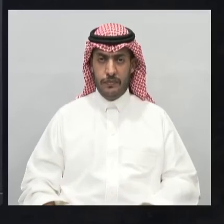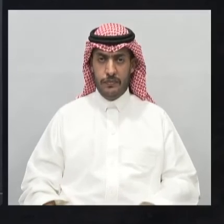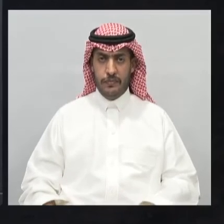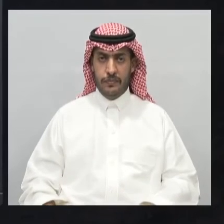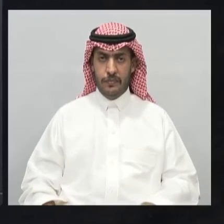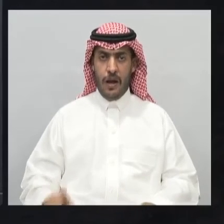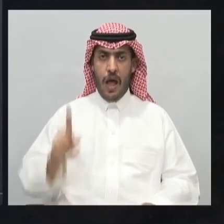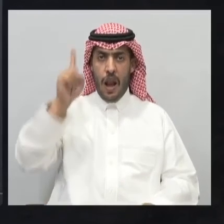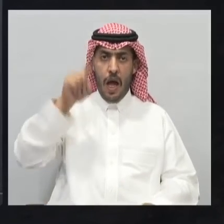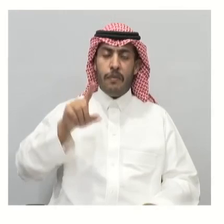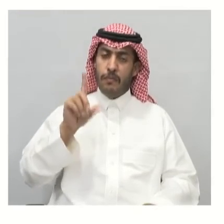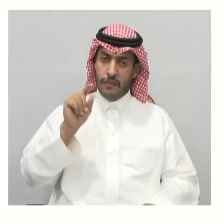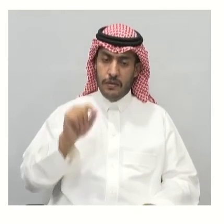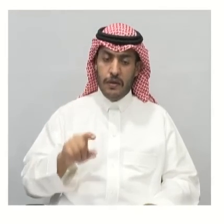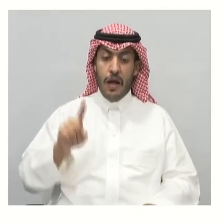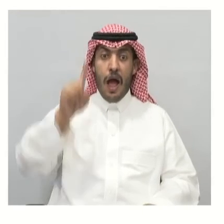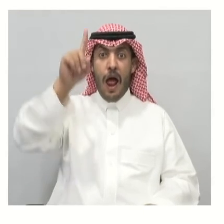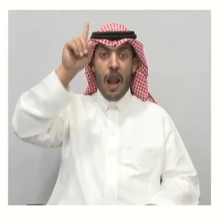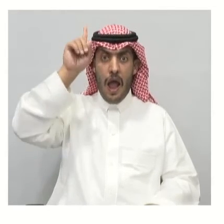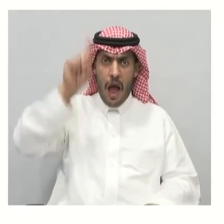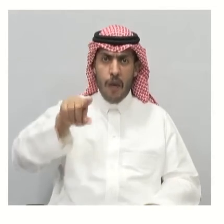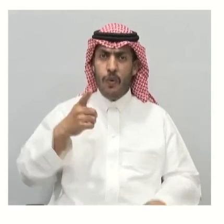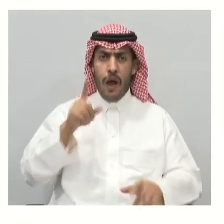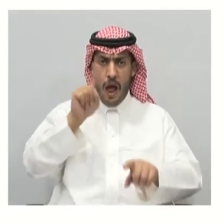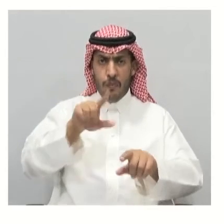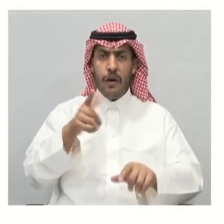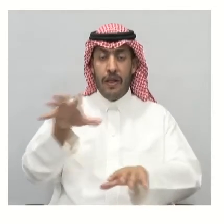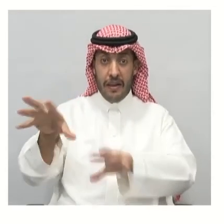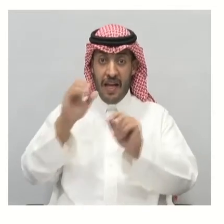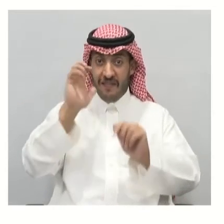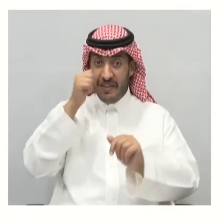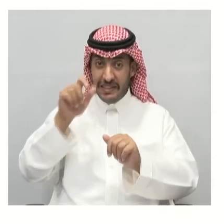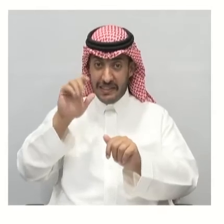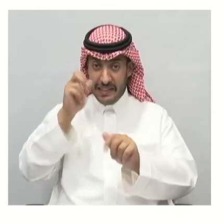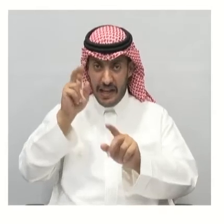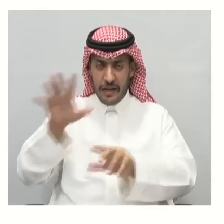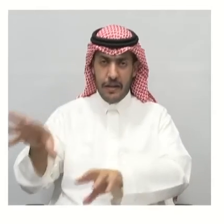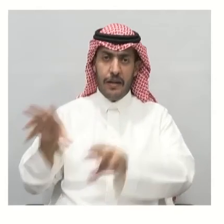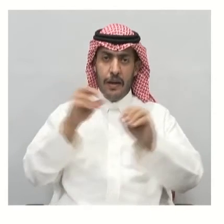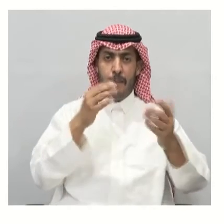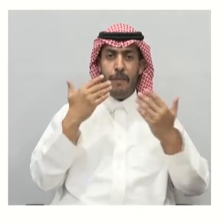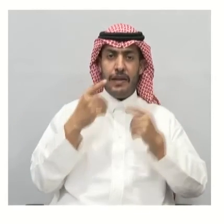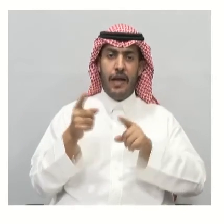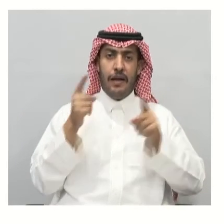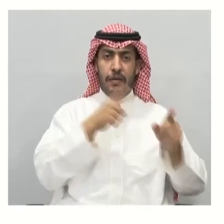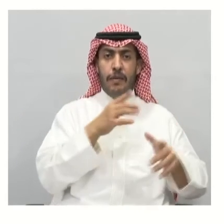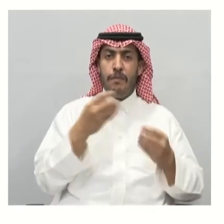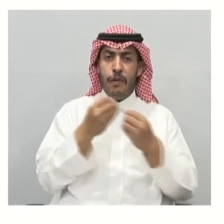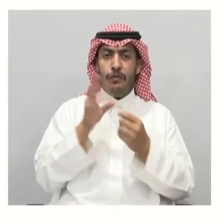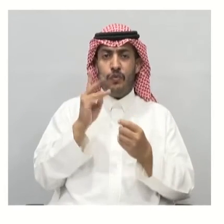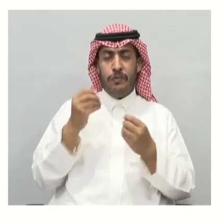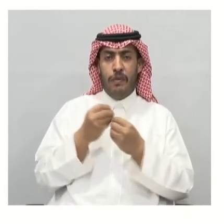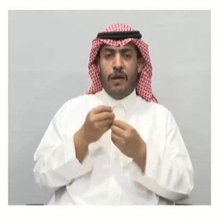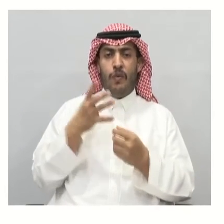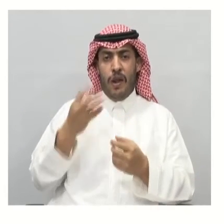السلام احسنتم امره الله ابراهيم بالانتقال من فلسطين الى مكه المكرمه برفقه زوجته